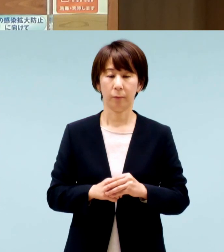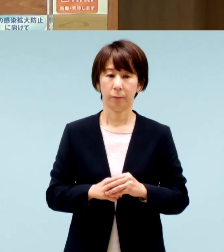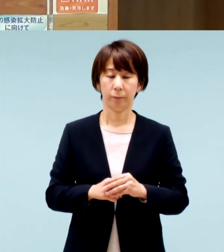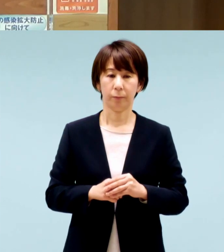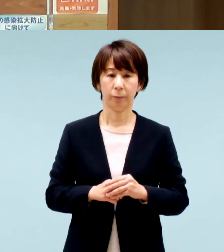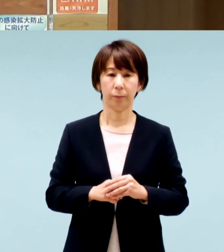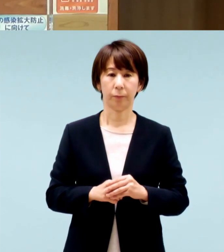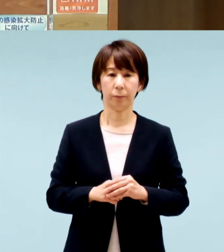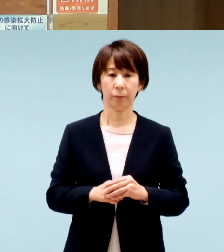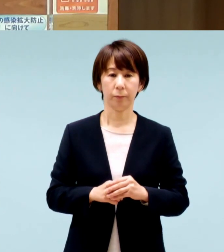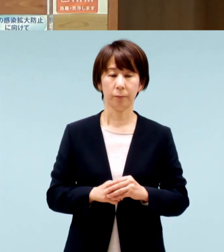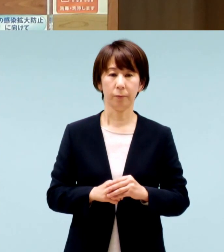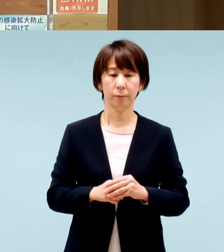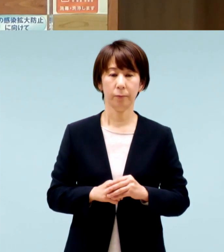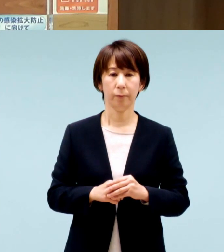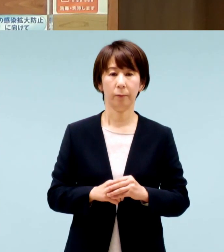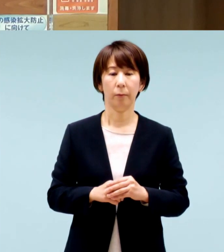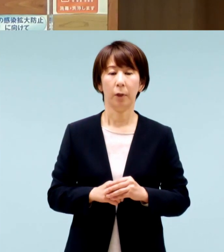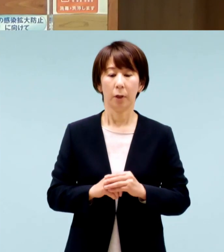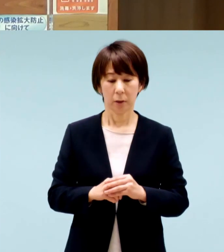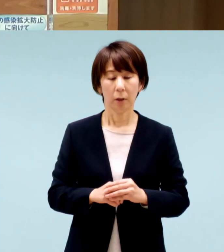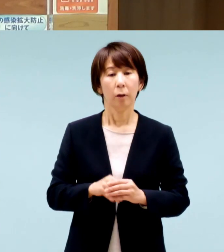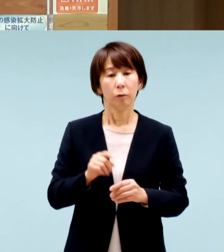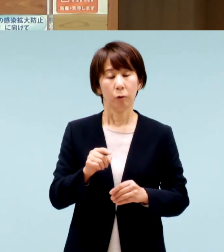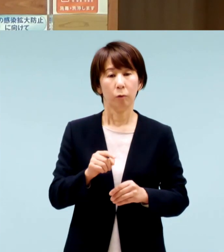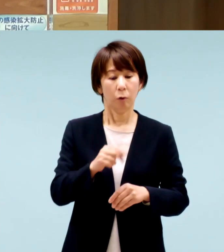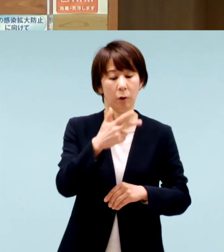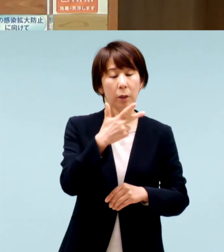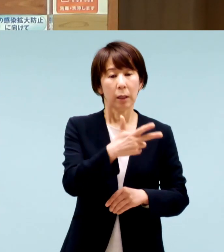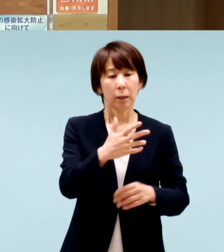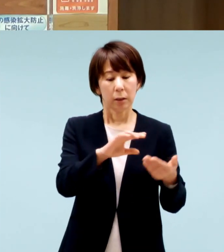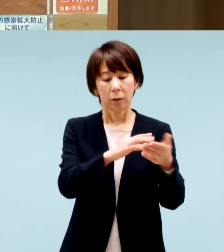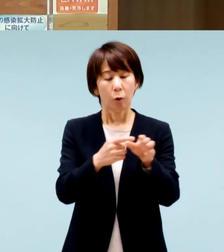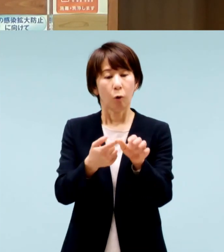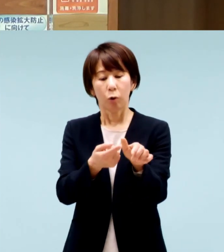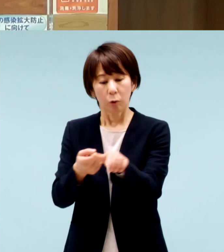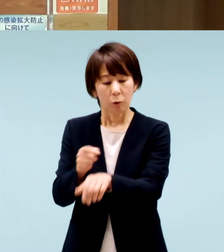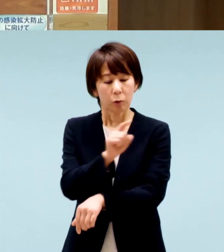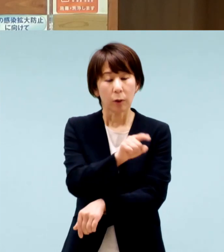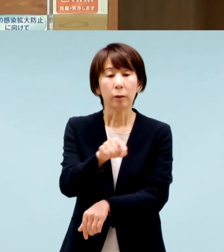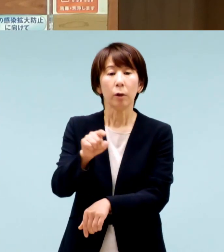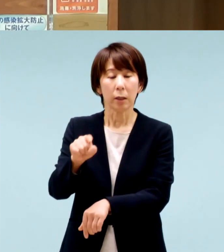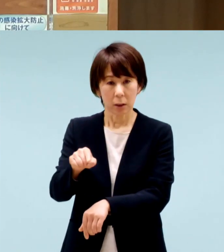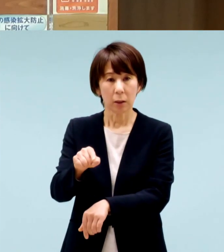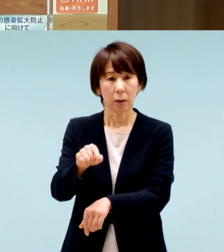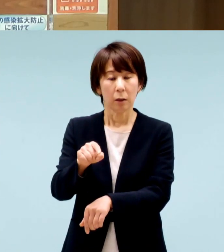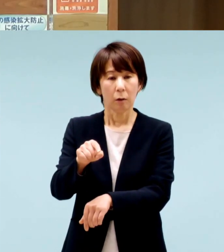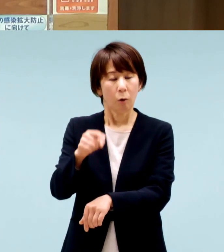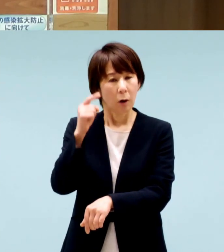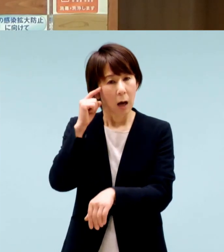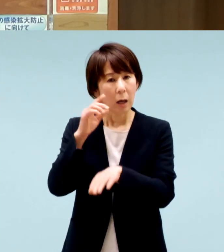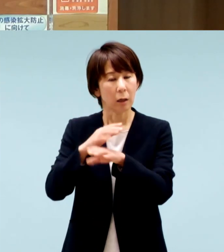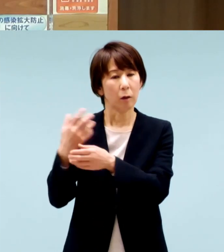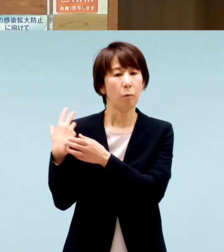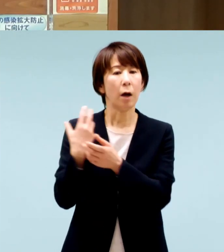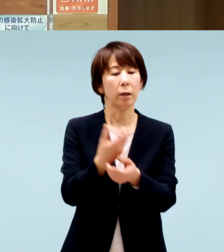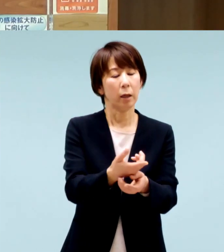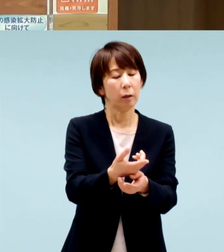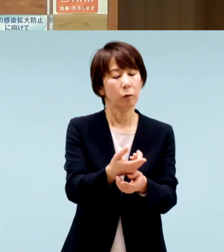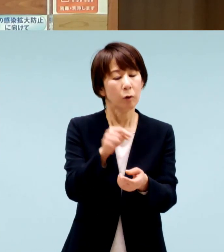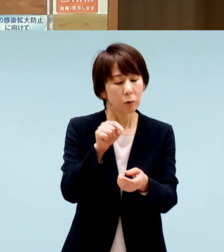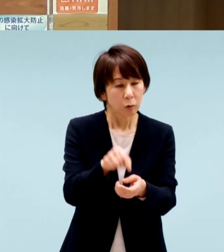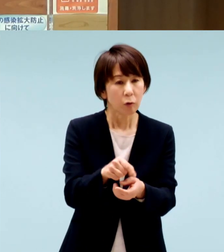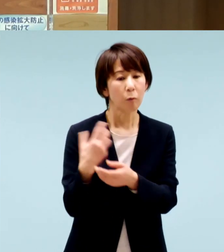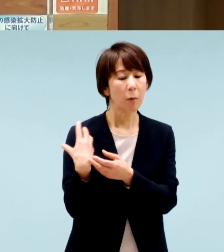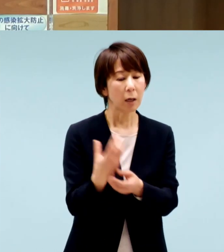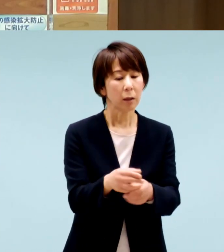何て言うんでしょうか、それぞれ市町村で考えてくださいねという状況になっているっていうのが、まず課題としてあると思ってます。それと